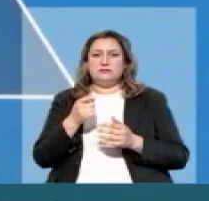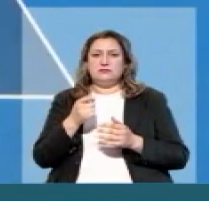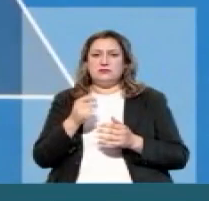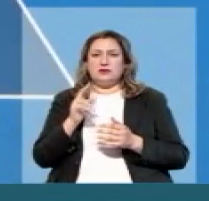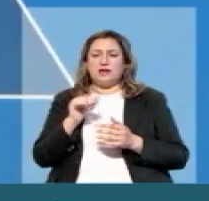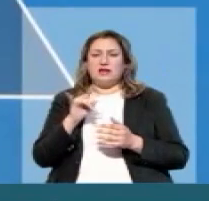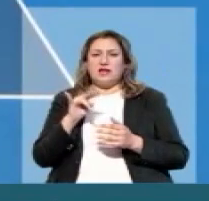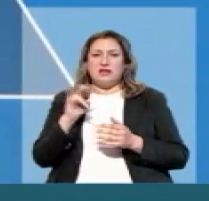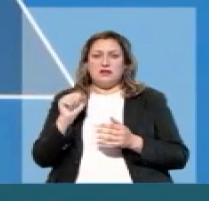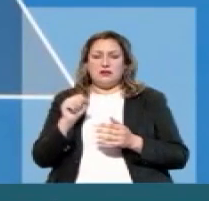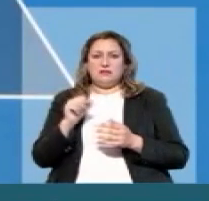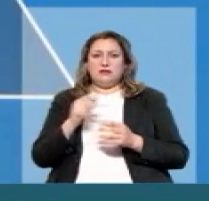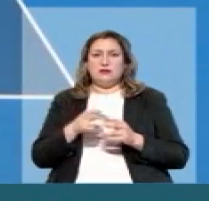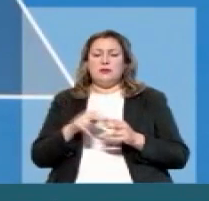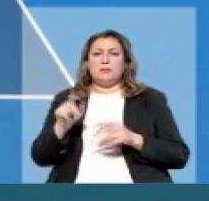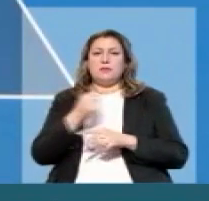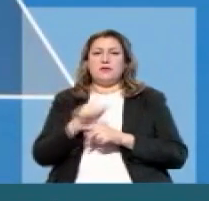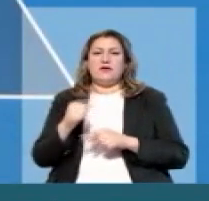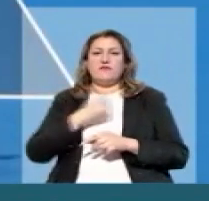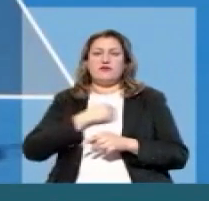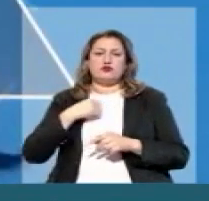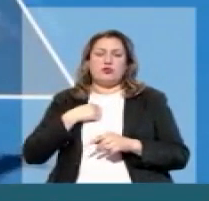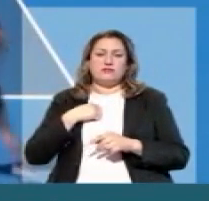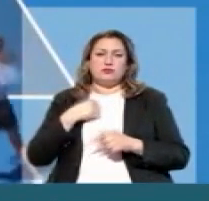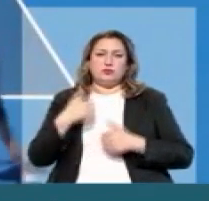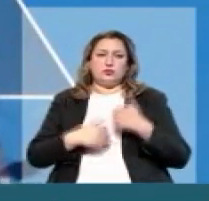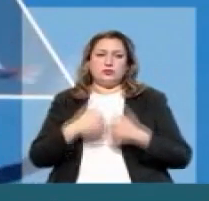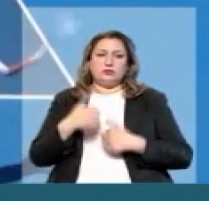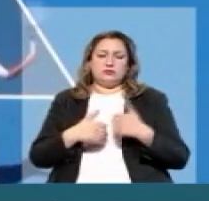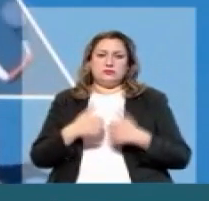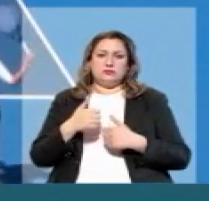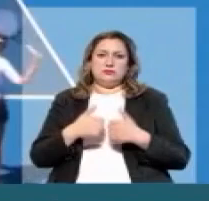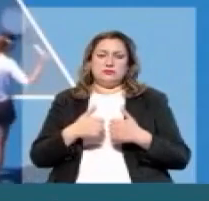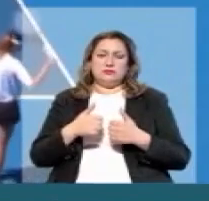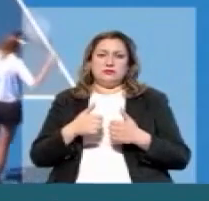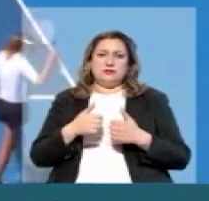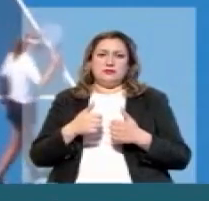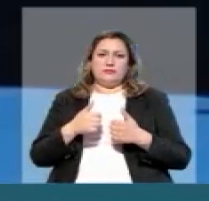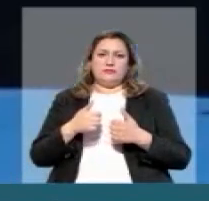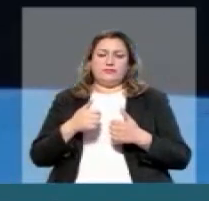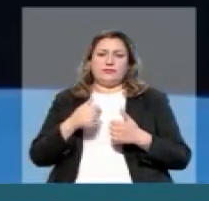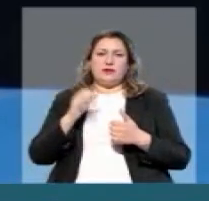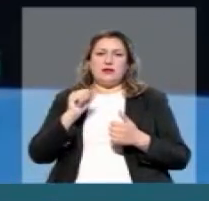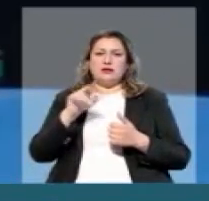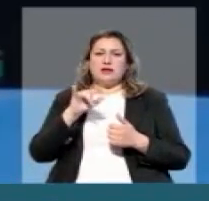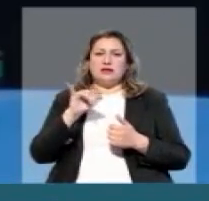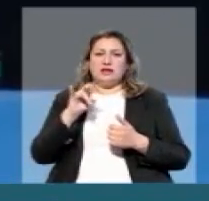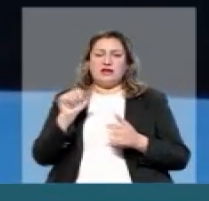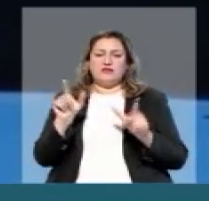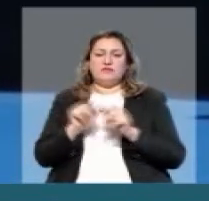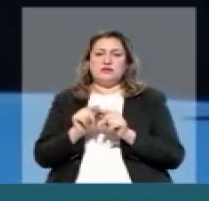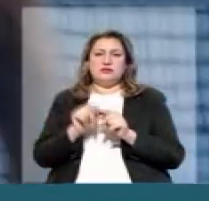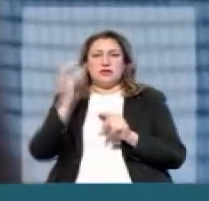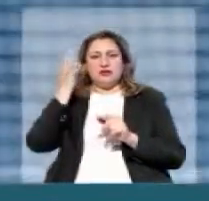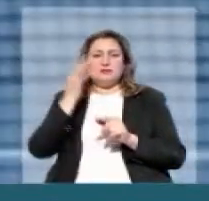атанды. Анна Данилина германиялық Анна Лена Фридзаммен бірге финалда жарысын екінші ракеткалары кортиелері Катажина